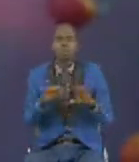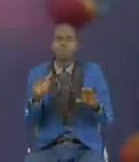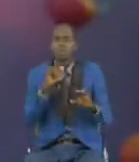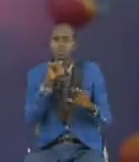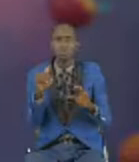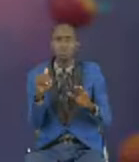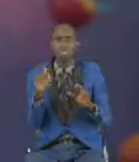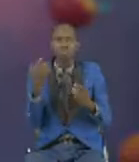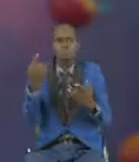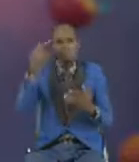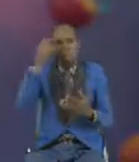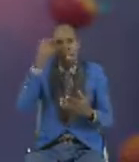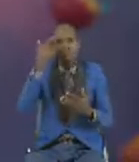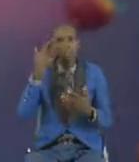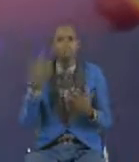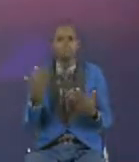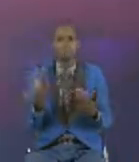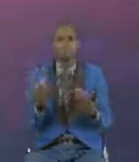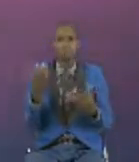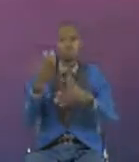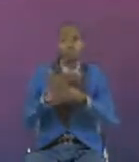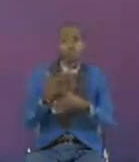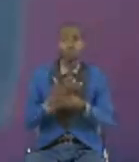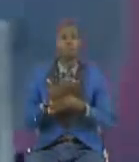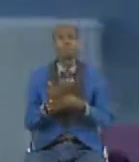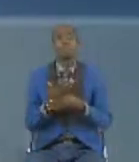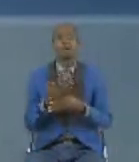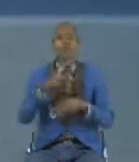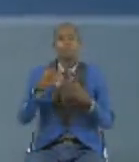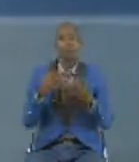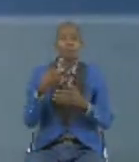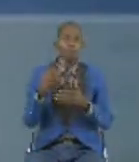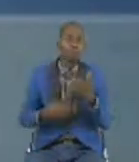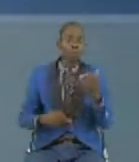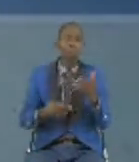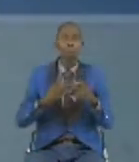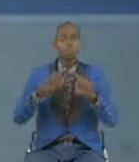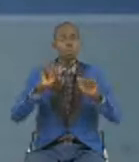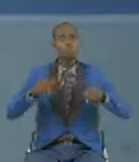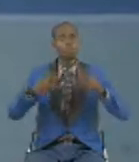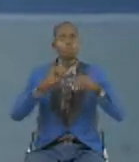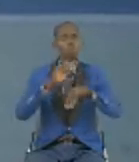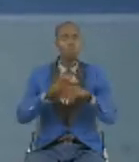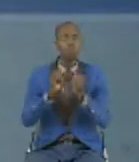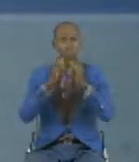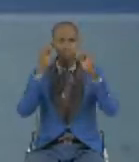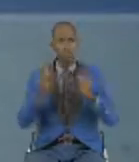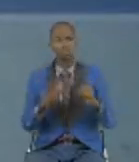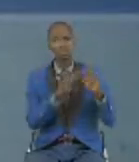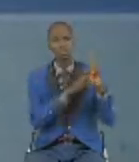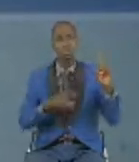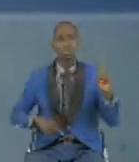et ils se soucient pas du vent qui souffle, et ils vont dans la force du Seigneur. Il y